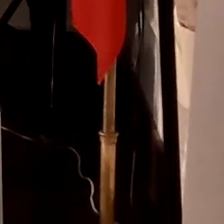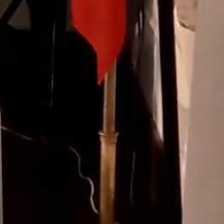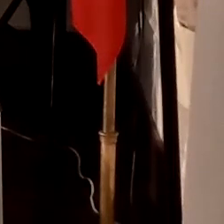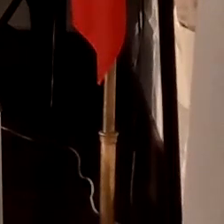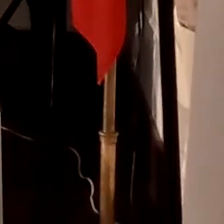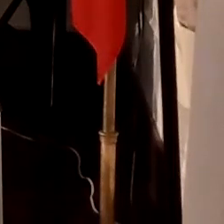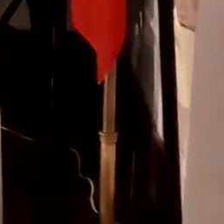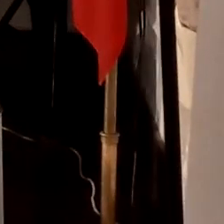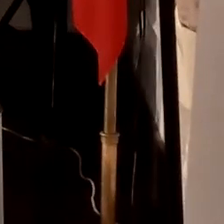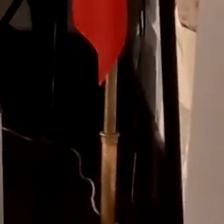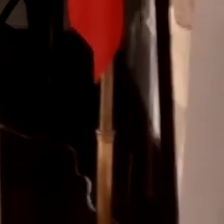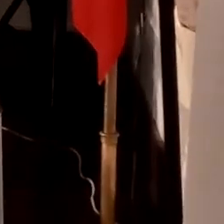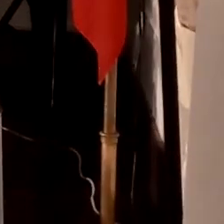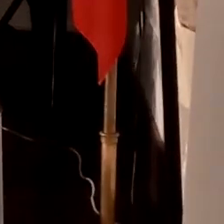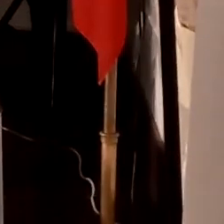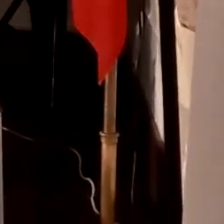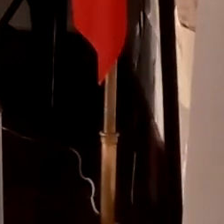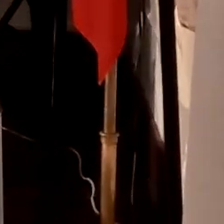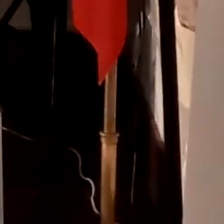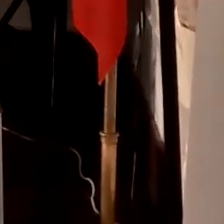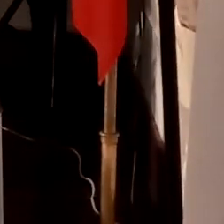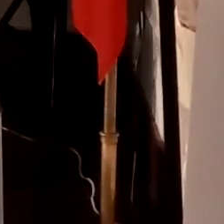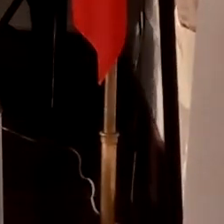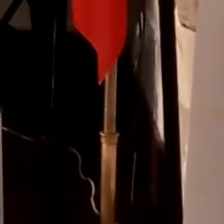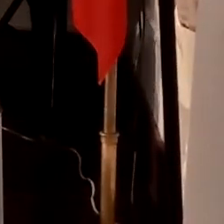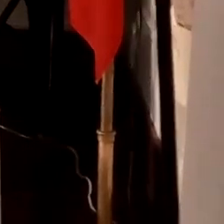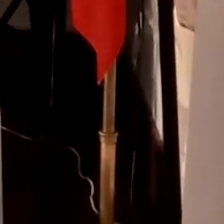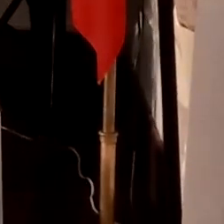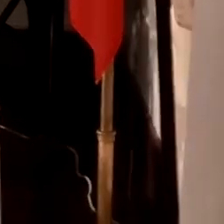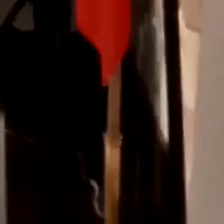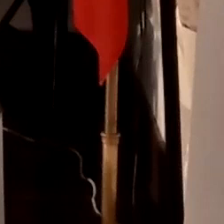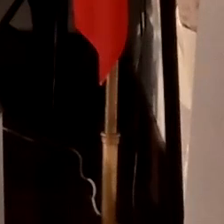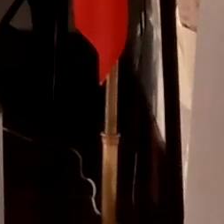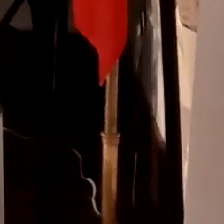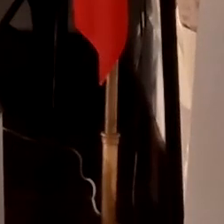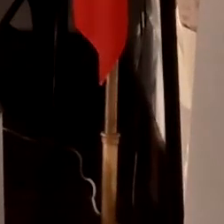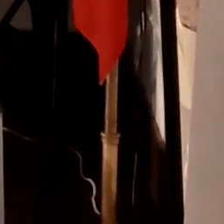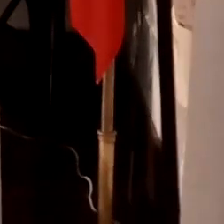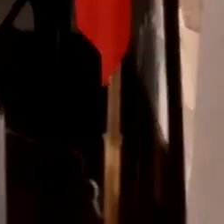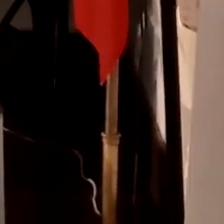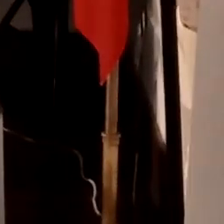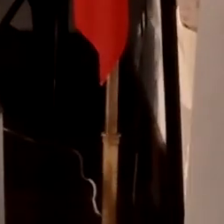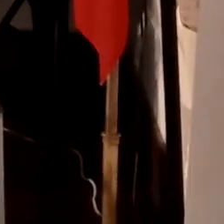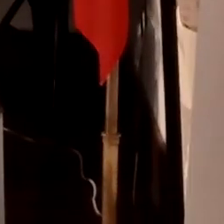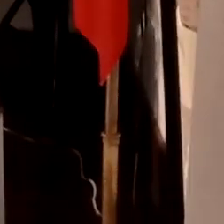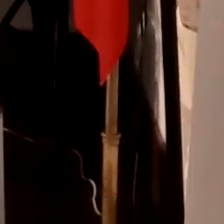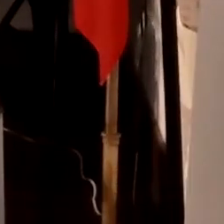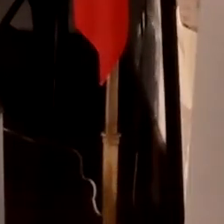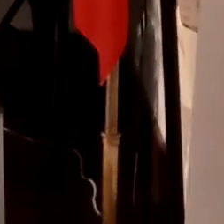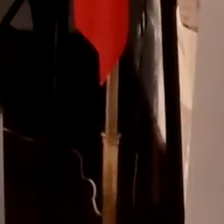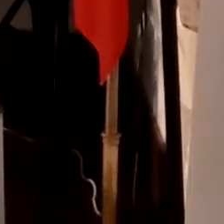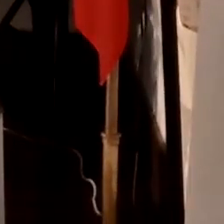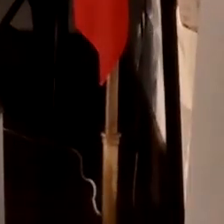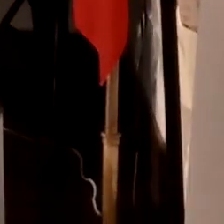l'ospitalità come sempre affettuosissima e gentile benvenuti a tutti quanti dunque una rapidissima presentazione